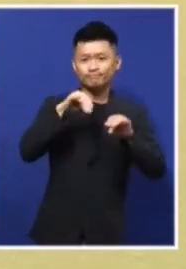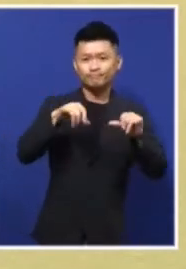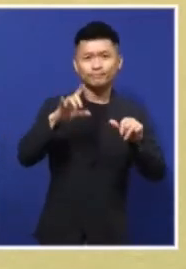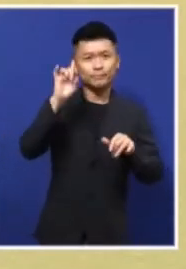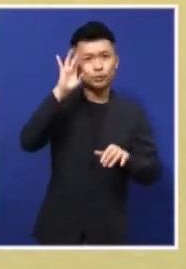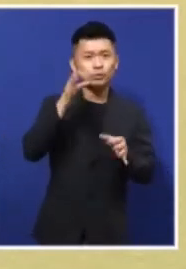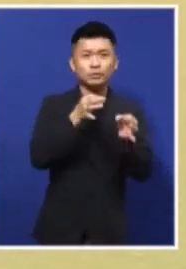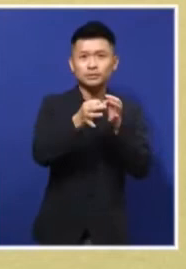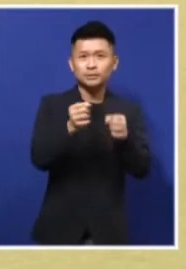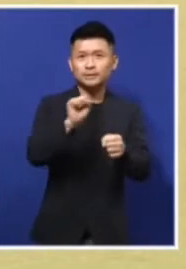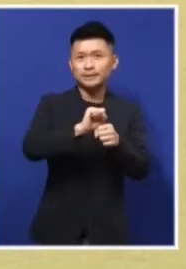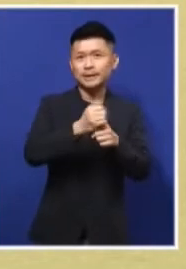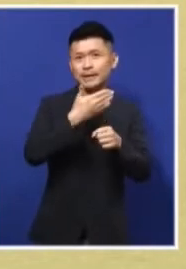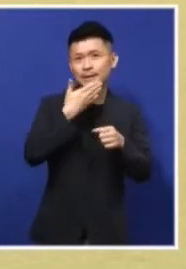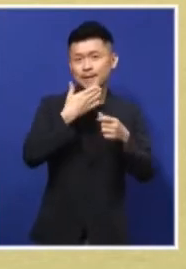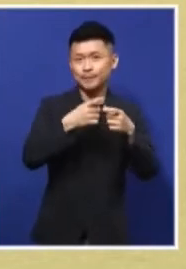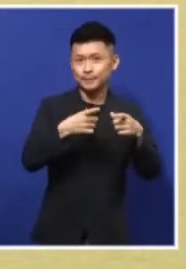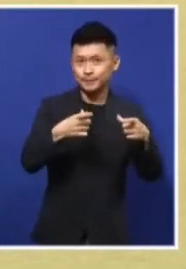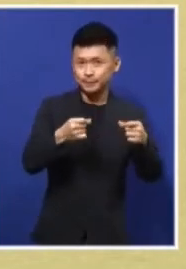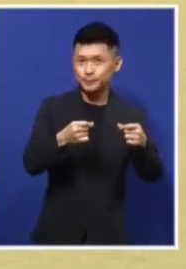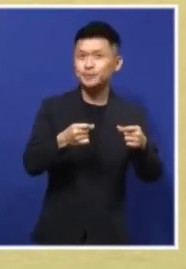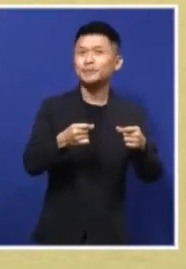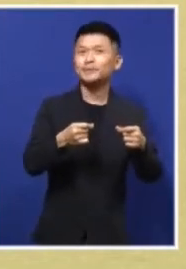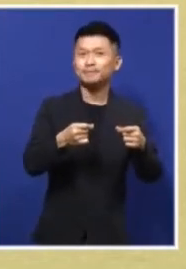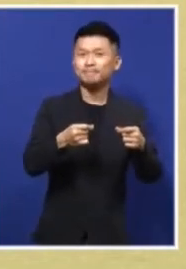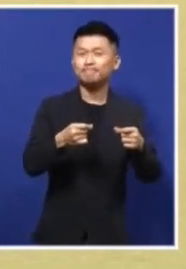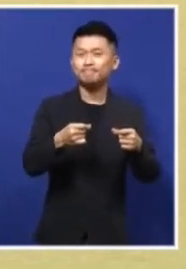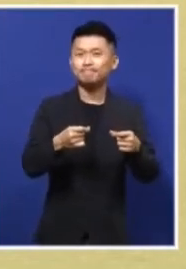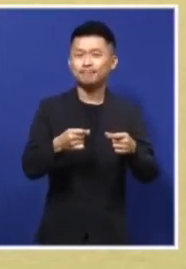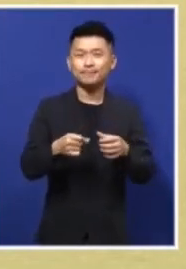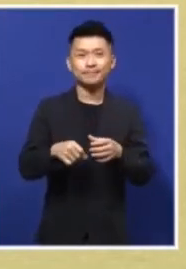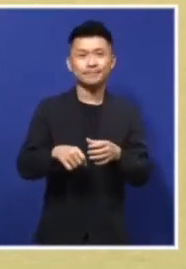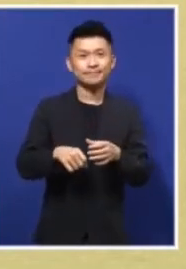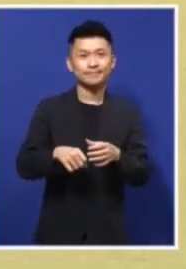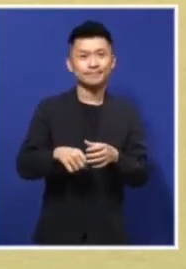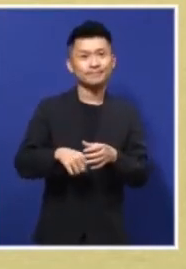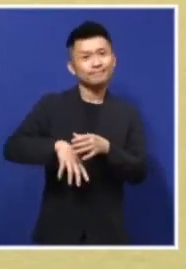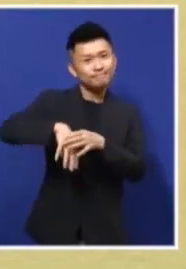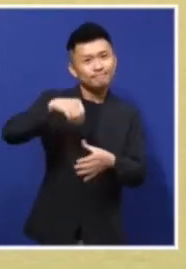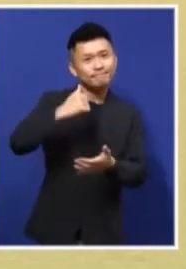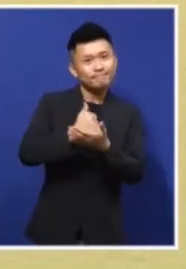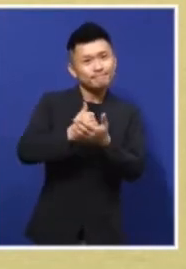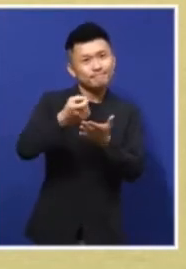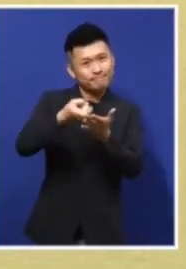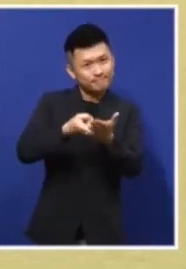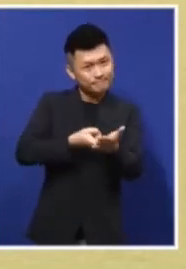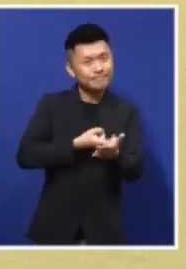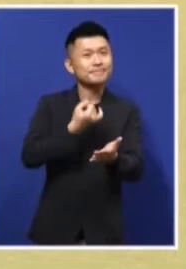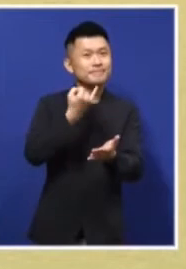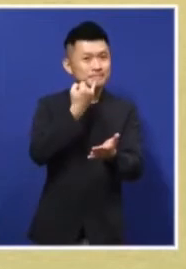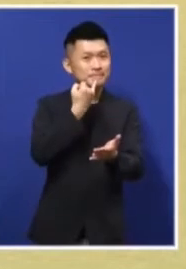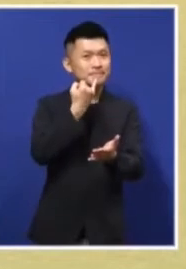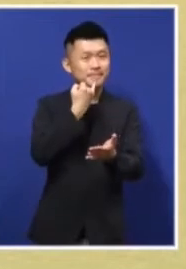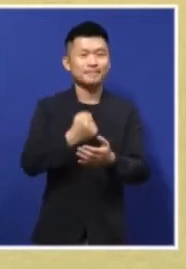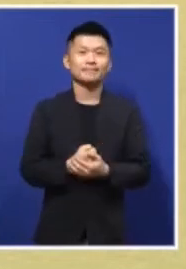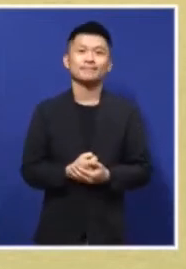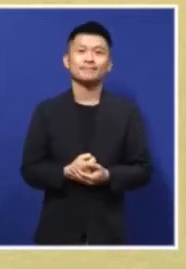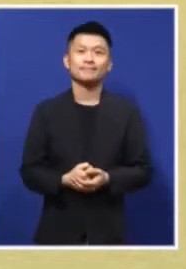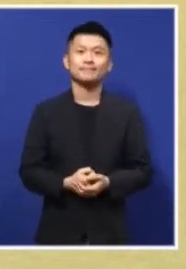券应该是有相当的几率哈，能够都完成哈，因为我们